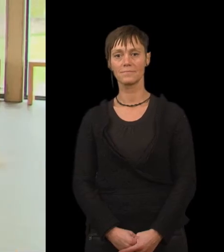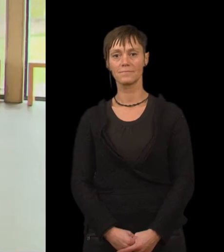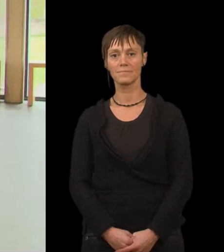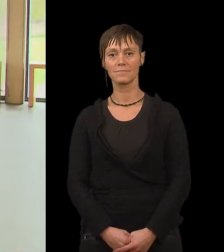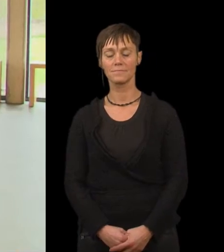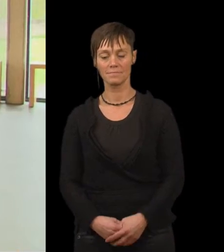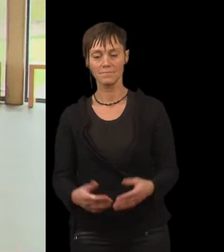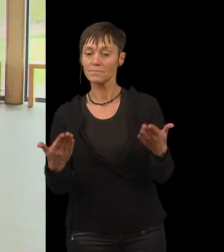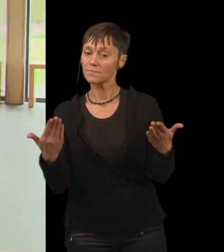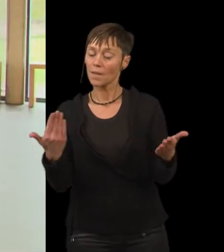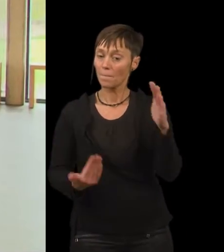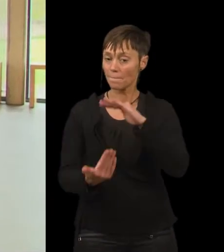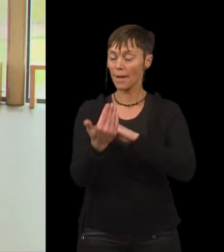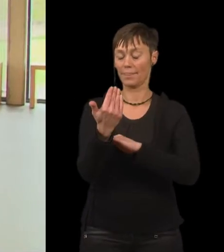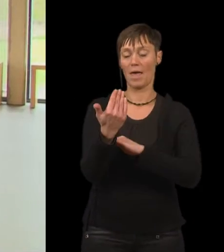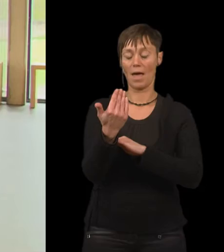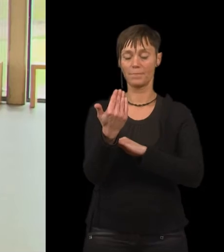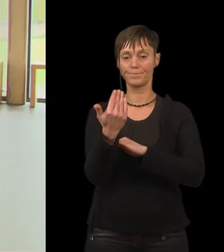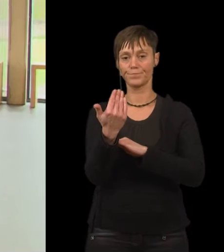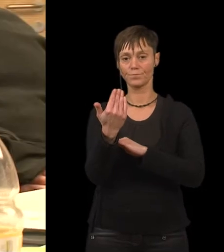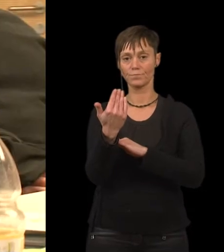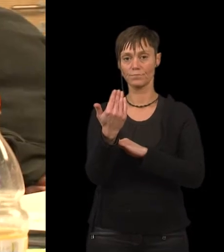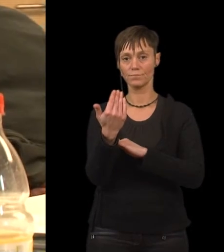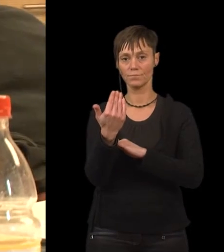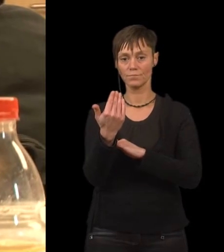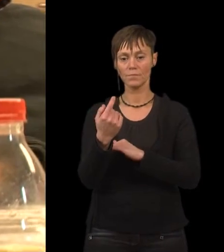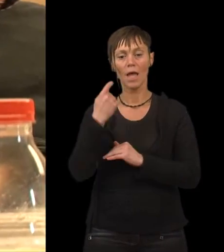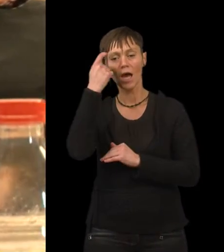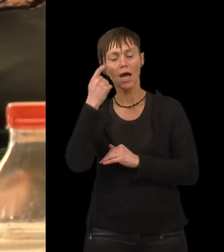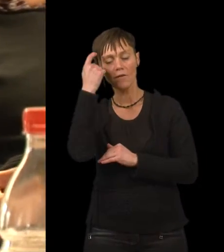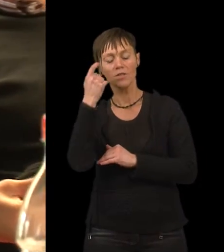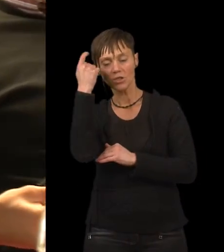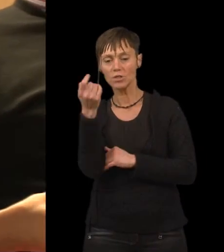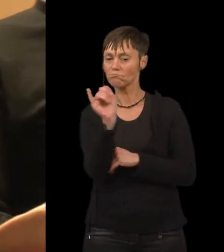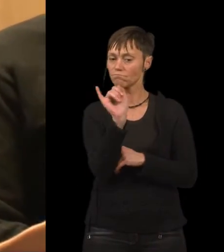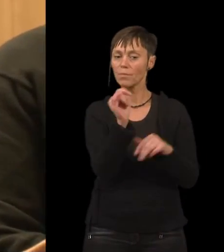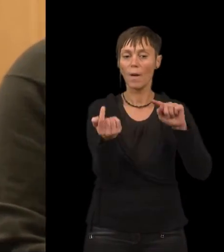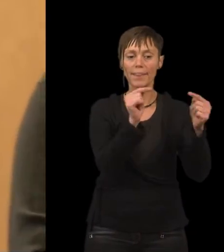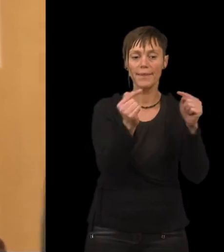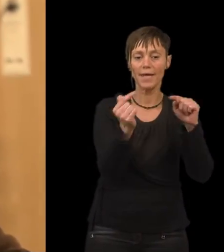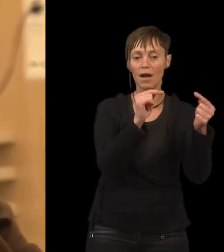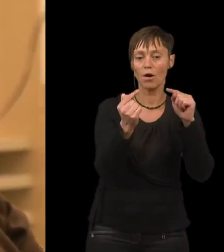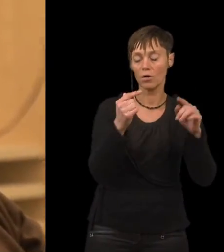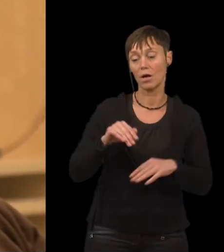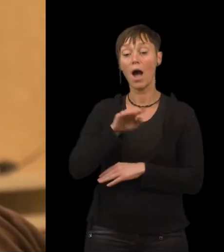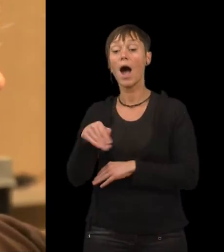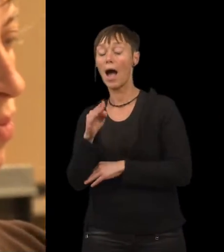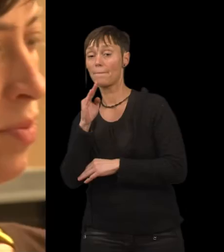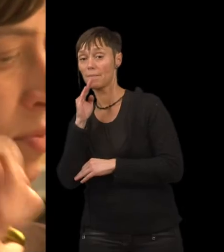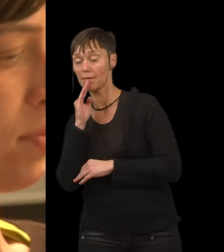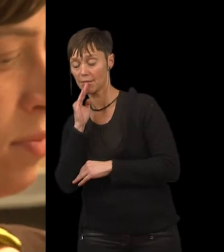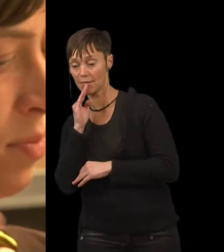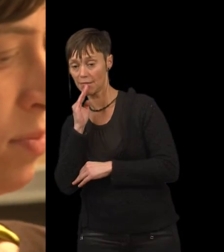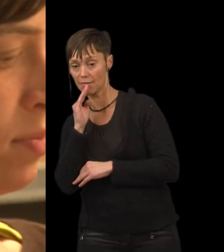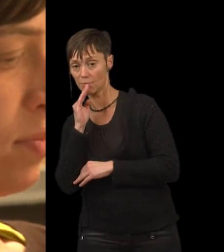Le matin, on va réfléchir aux grandes idées des dialogues, et l'après-midi, le 4e atelier, c'est